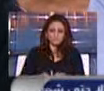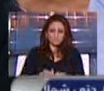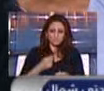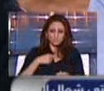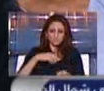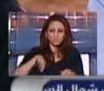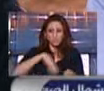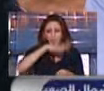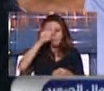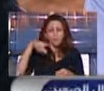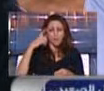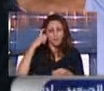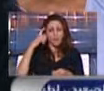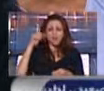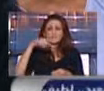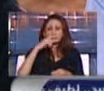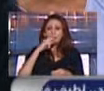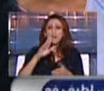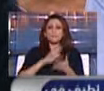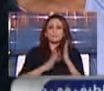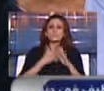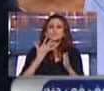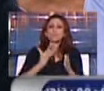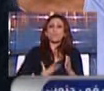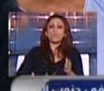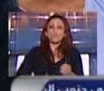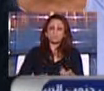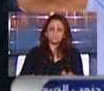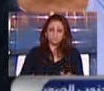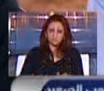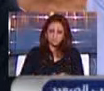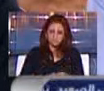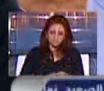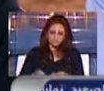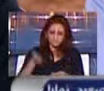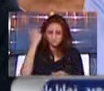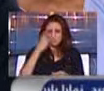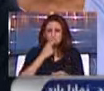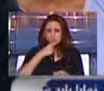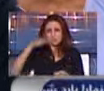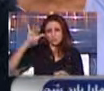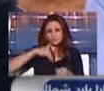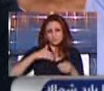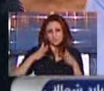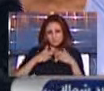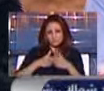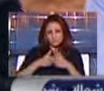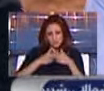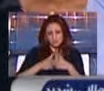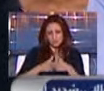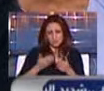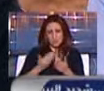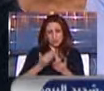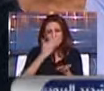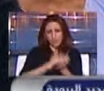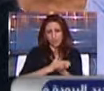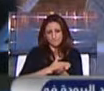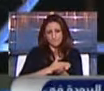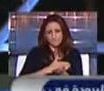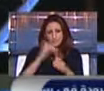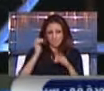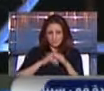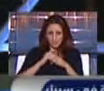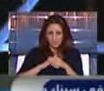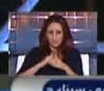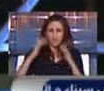على الرئيس محمد مرسي من بدايه ما كان جانا السويس قبل المظاهرات قبل الانتخابات. وجانا السويس وقعد